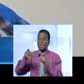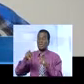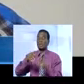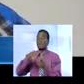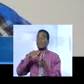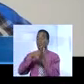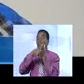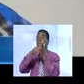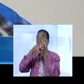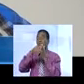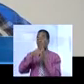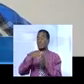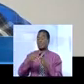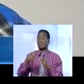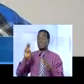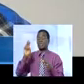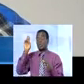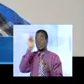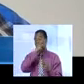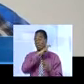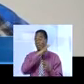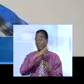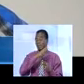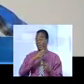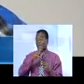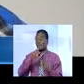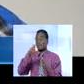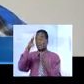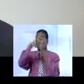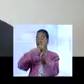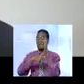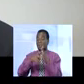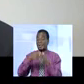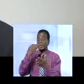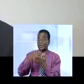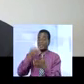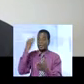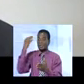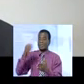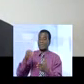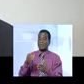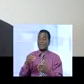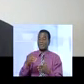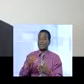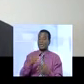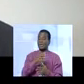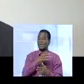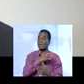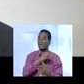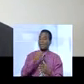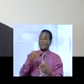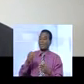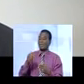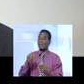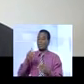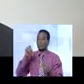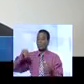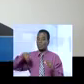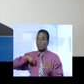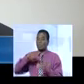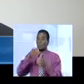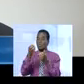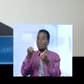l'aspect financier. Et c'est en ce moment que les choses se compliquent. L'INPHB compte les accompagner